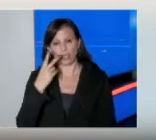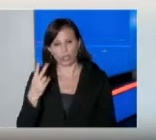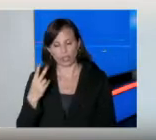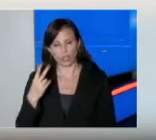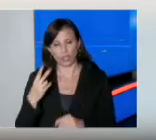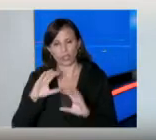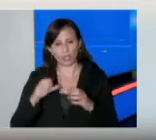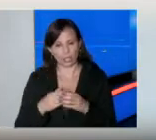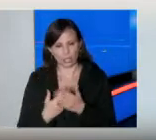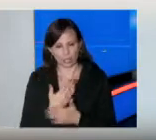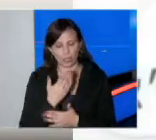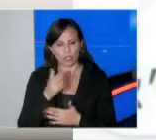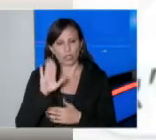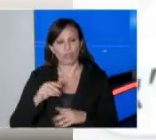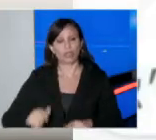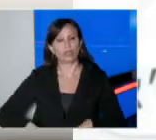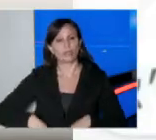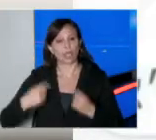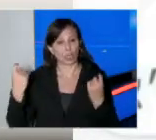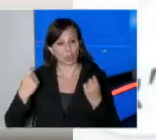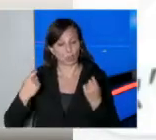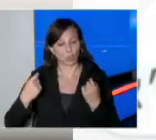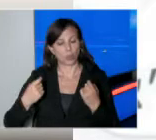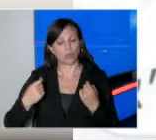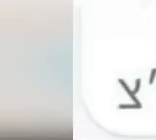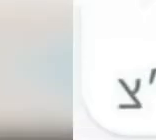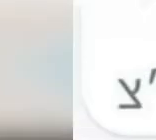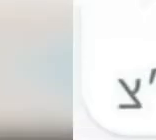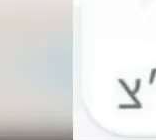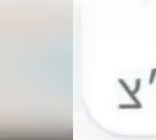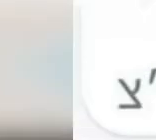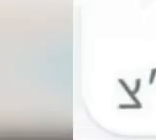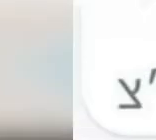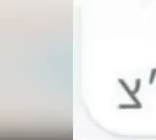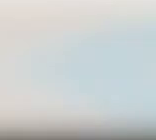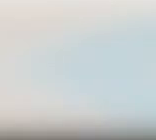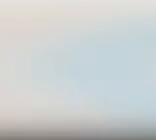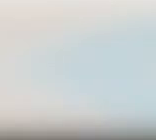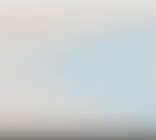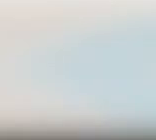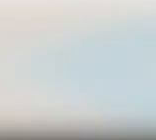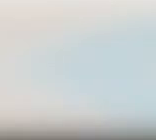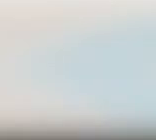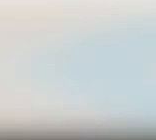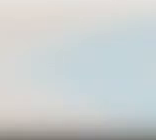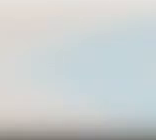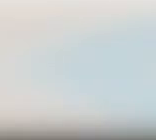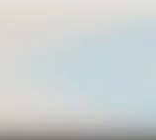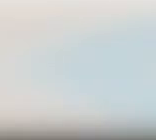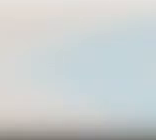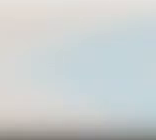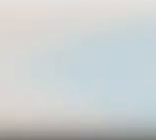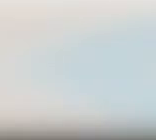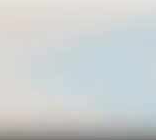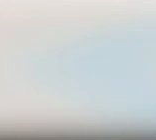שר המשפטים גדעון סער ושרת החינוך יפעת שאשא ביטון, הם הארבעה שמתנגדים לשימוש באיכוני השב"כ, הם התנגדו, צריך לומר,